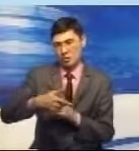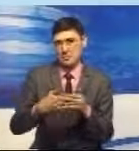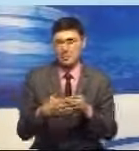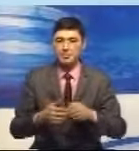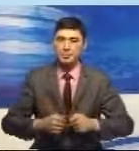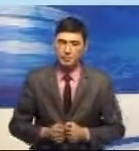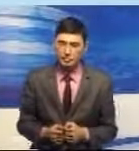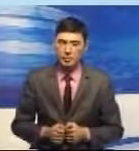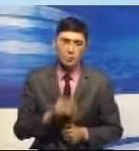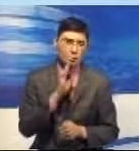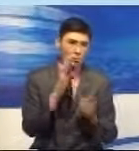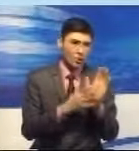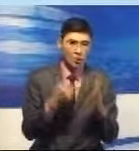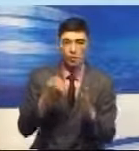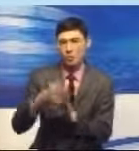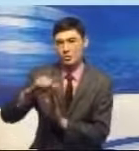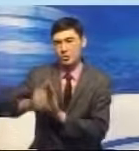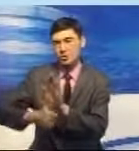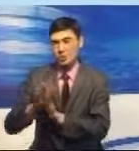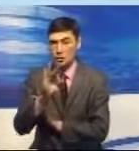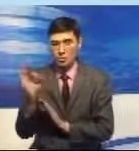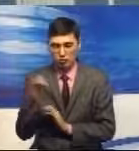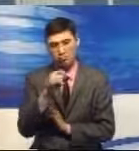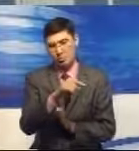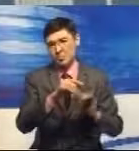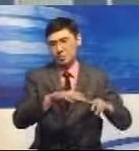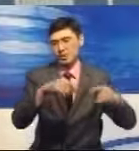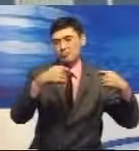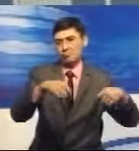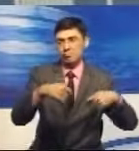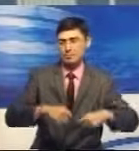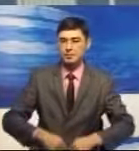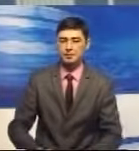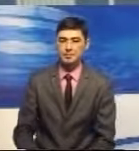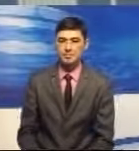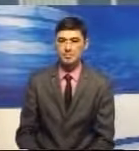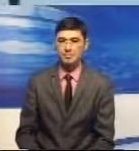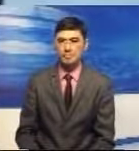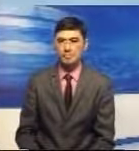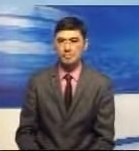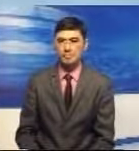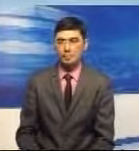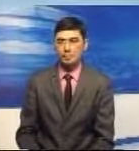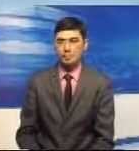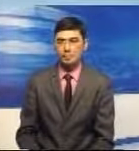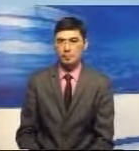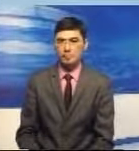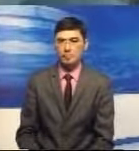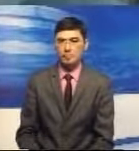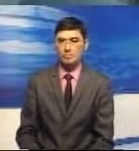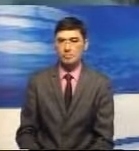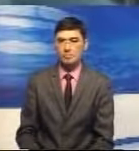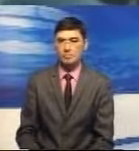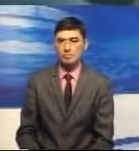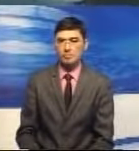күндері аралығында таңертең сағат 9-дан 16:00-ге дейін саудаланбақ. Арысгүл Мадвасова, Гүлназ Қаукен, Серік Нұртаза,